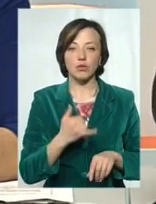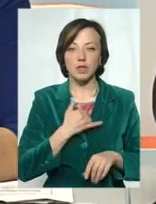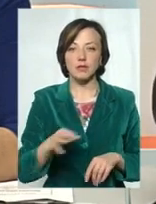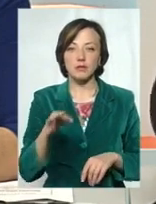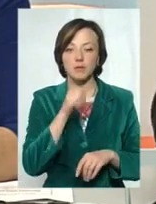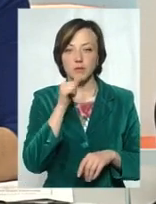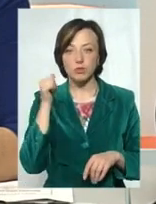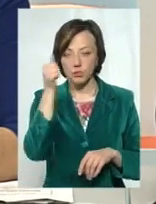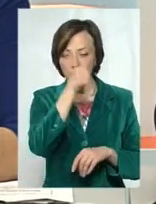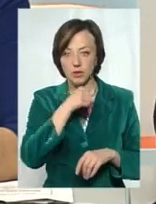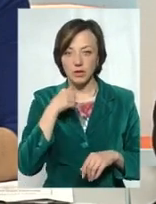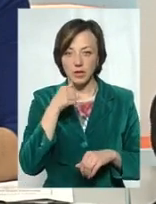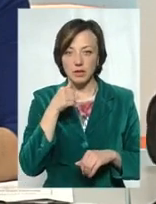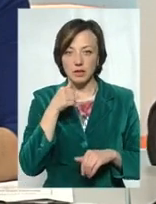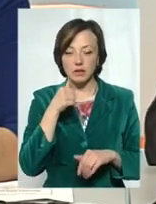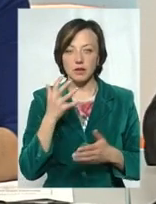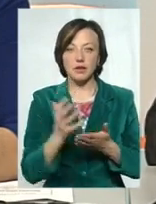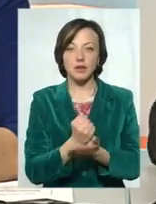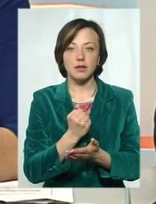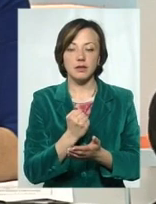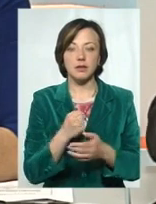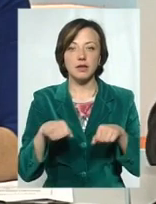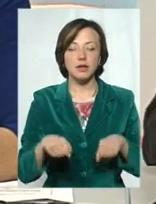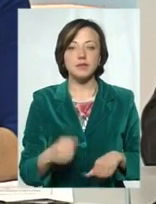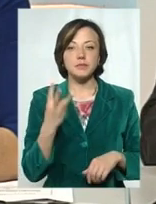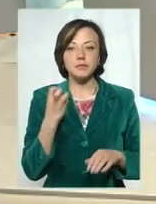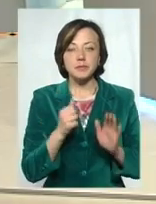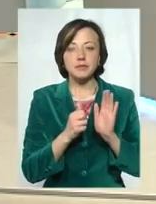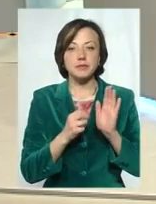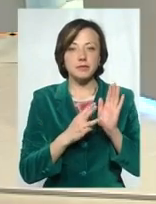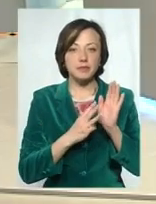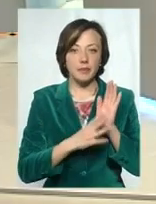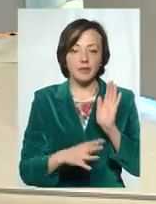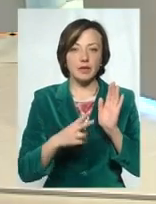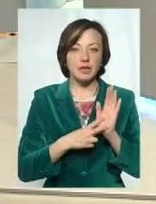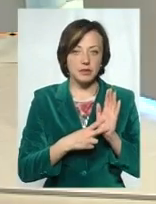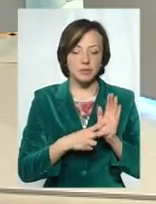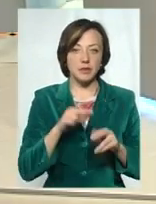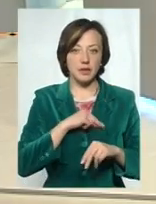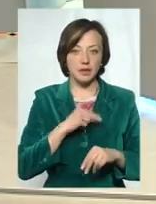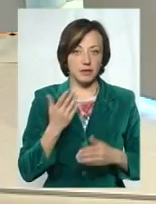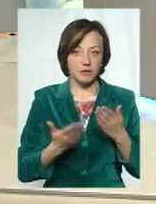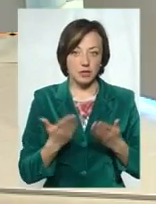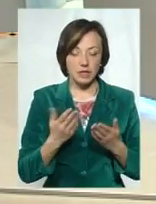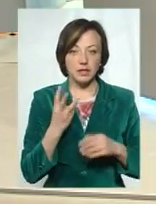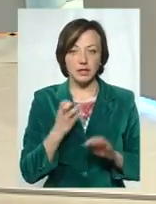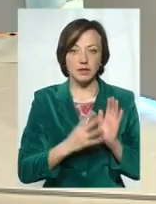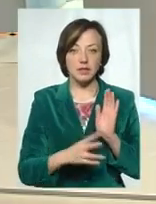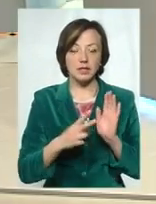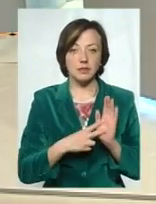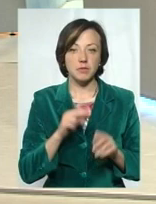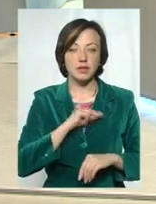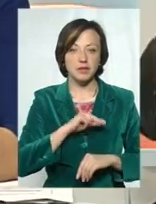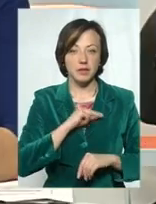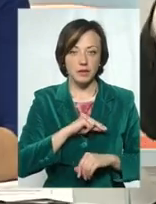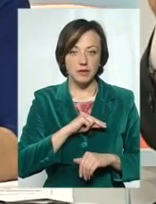минулому році вийшло, скористалося цим правом 397 працівників. Невже 397